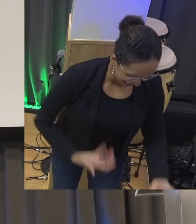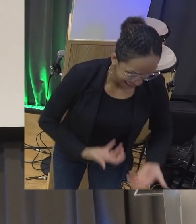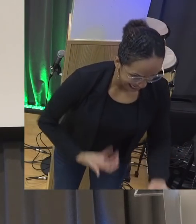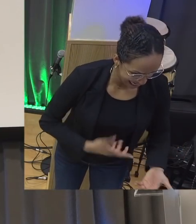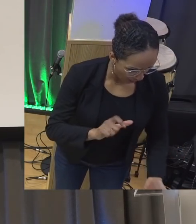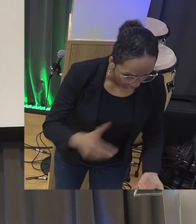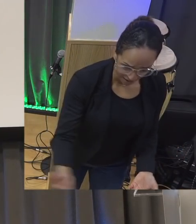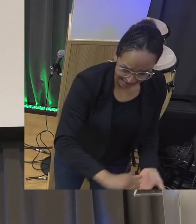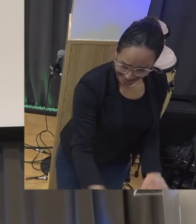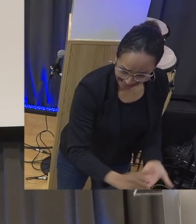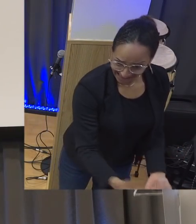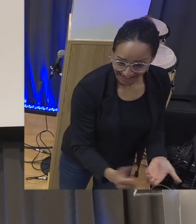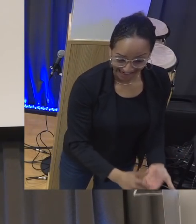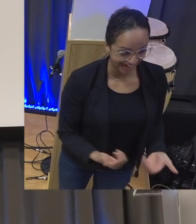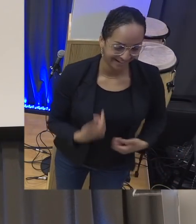Mais,